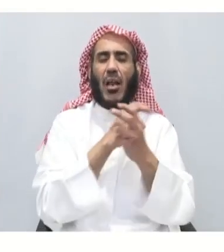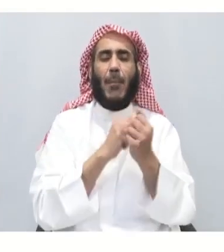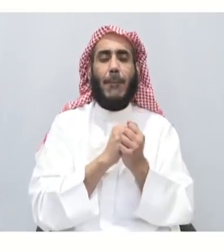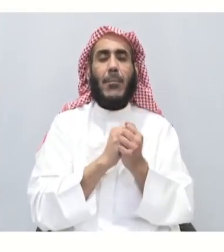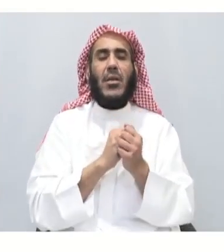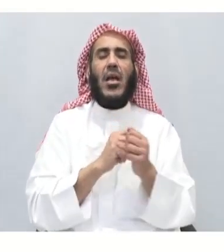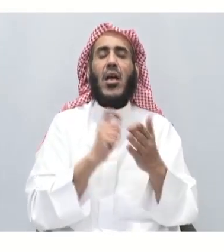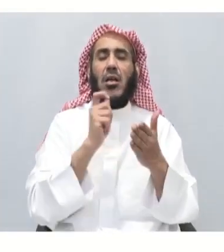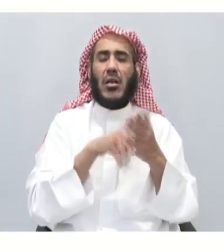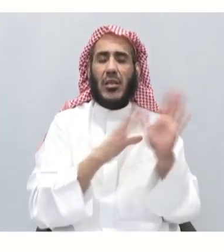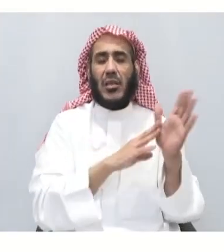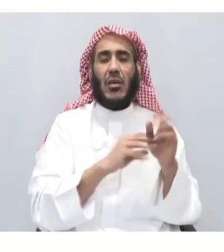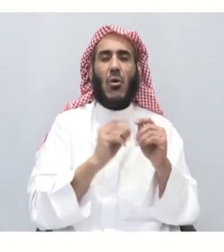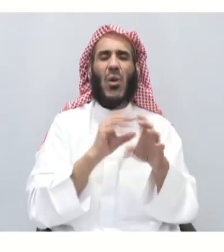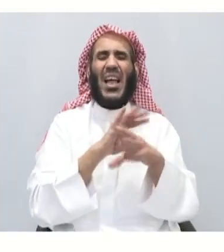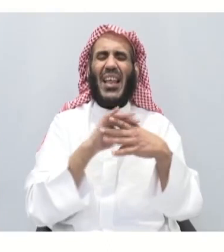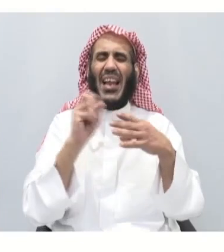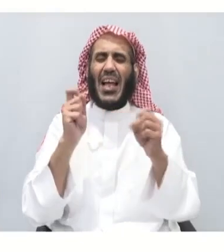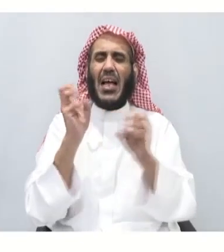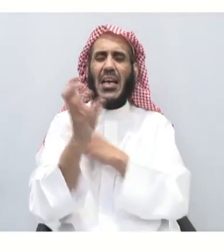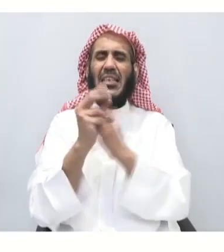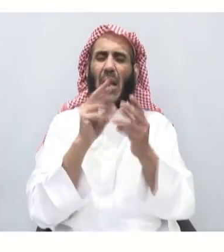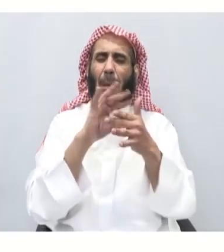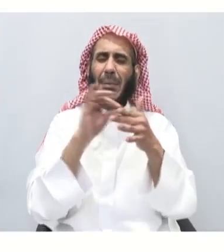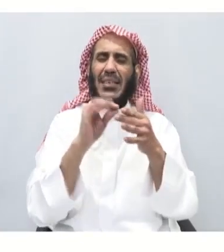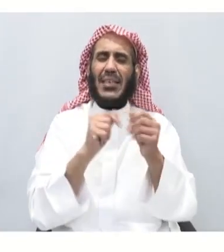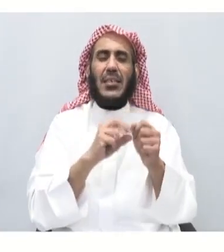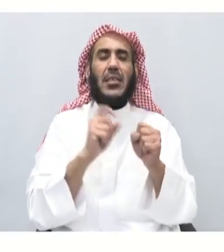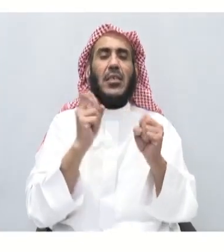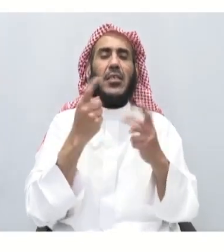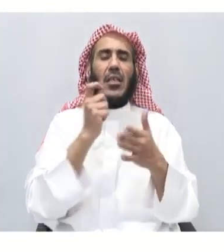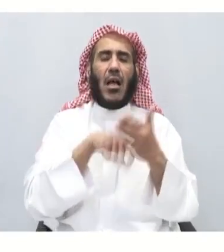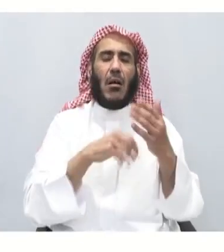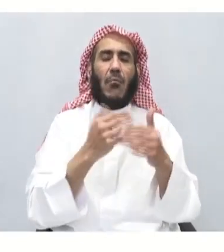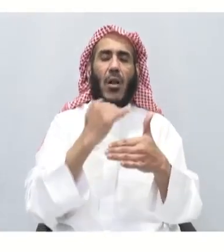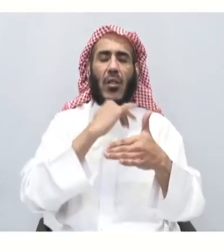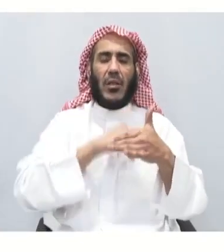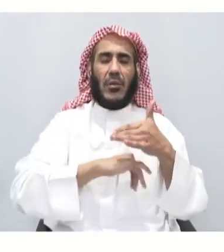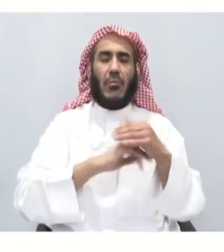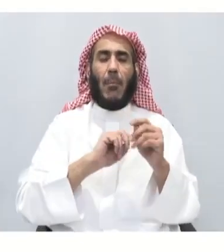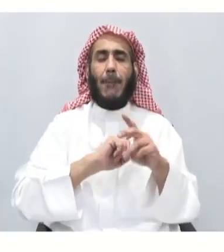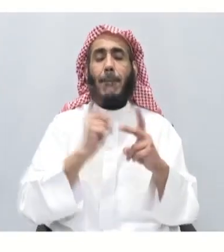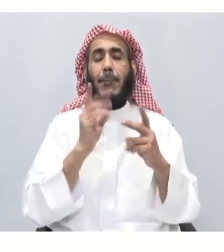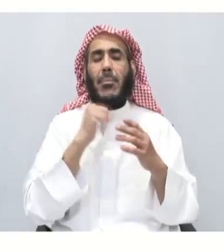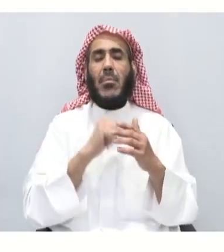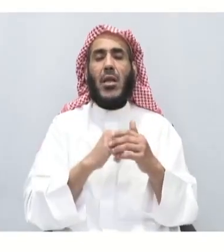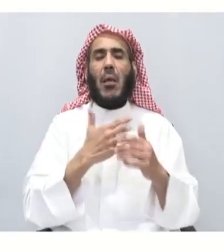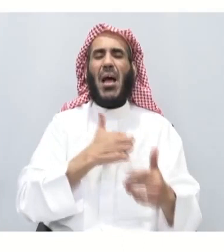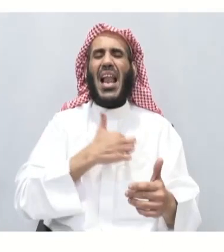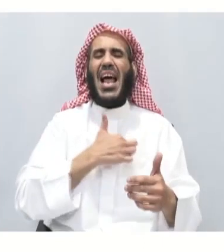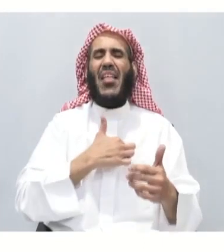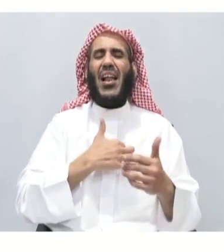عضلات اراديه والعضلات الملساء تتحكم في حركه الاعضاء الداخليه بينما العضلات